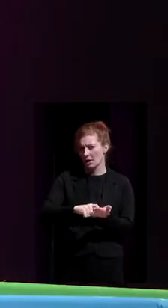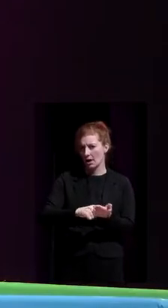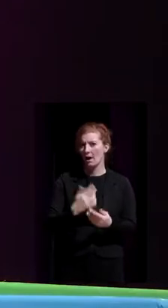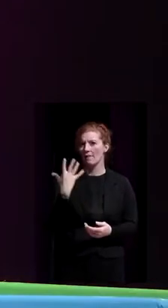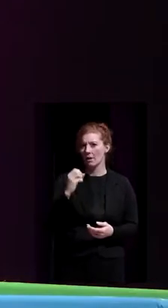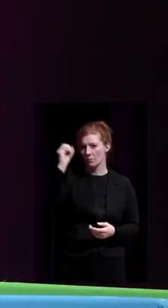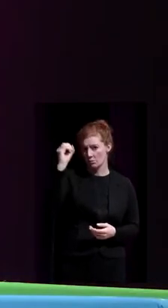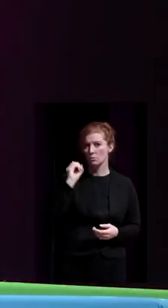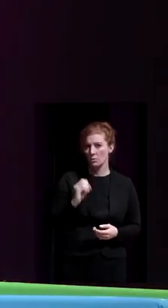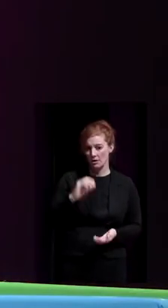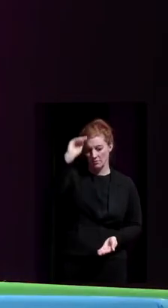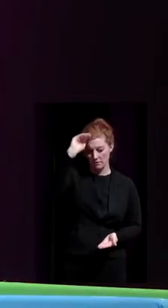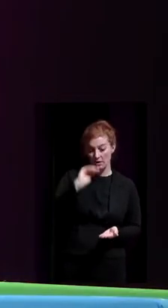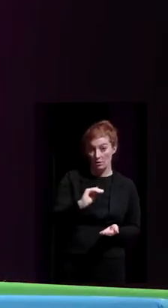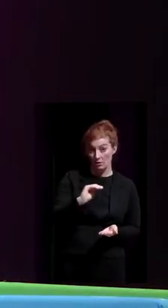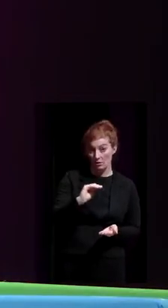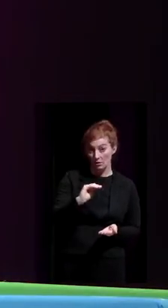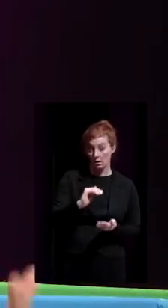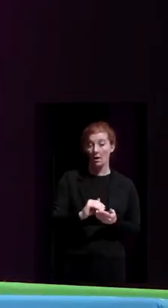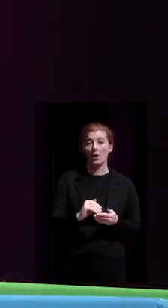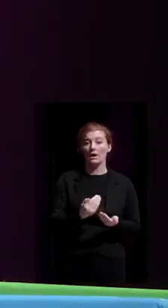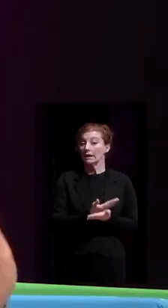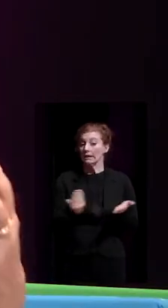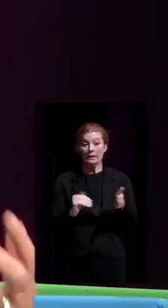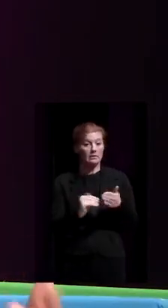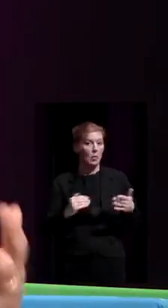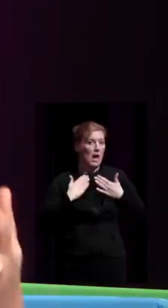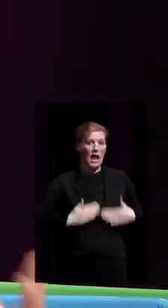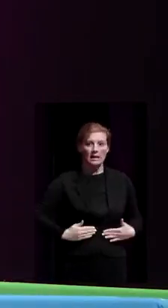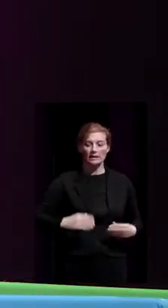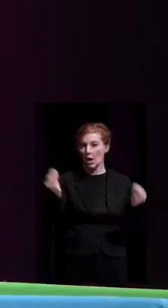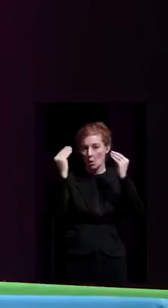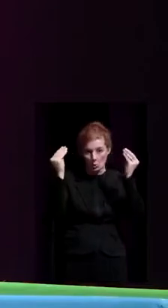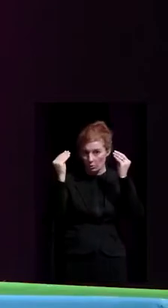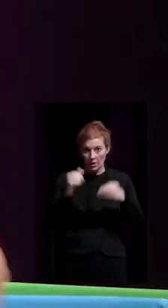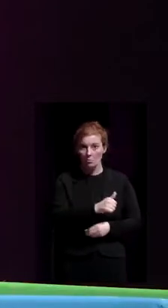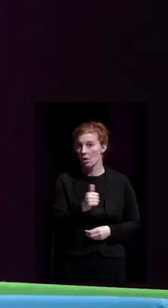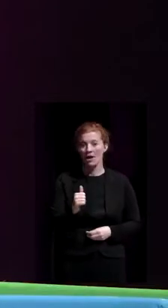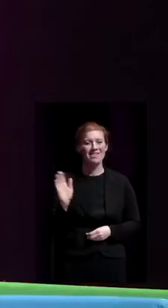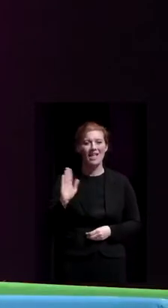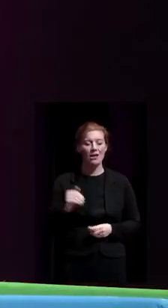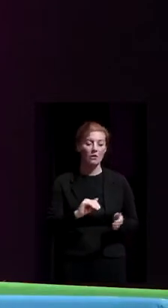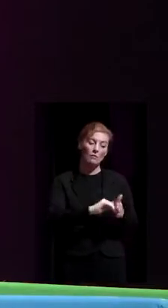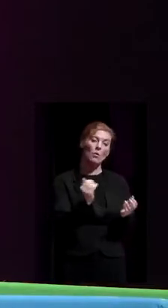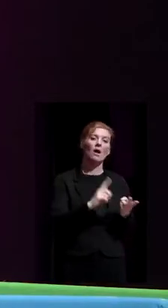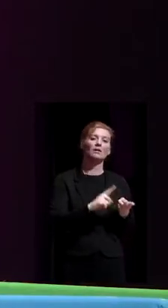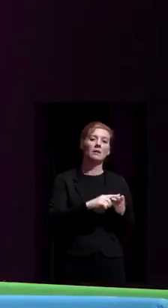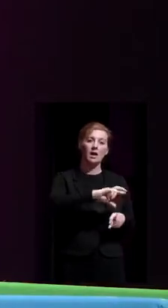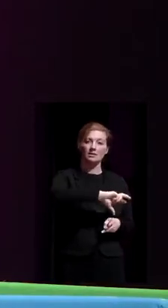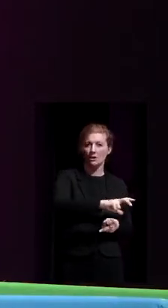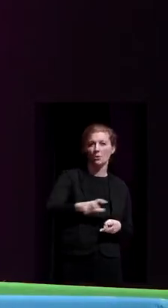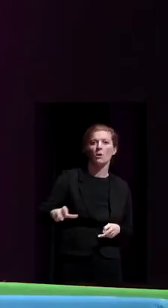det nedgången i barndödligheter kommer inte från hälsa och utbildning enbart utan just från andra